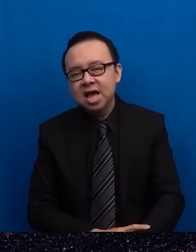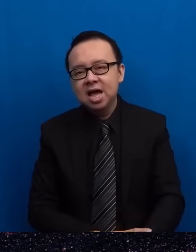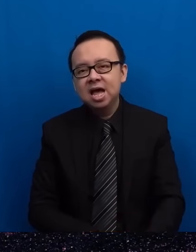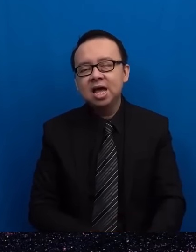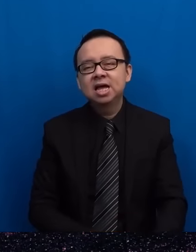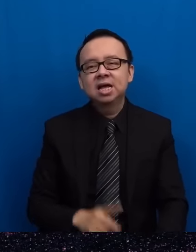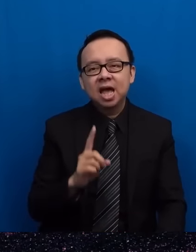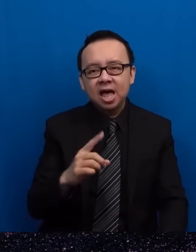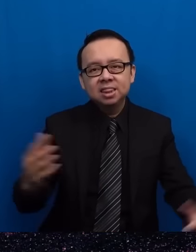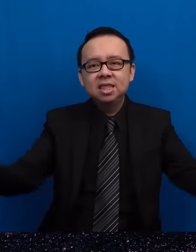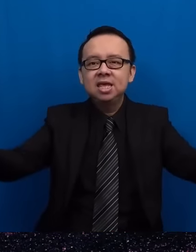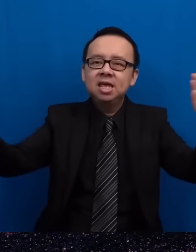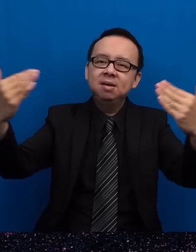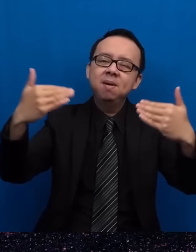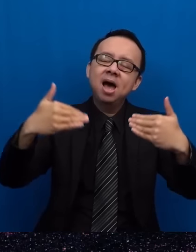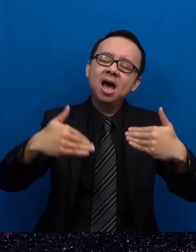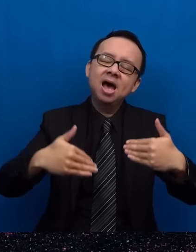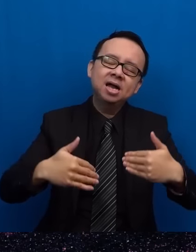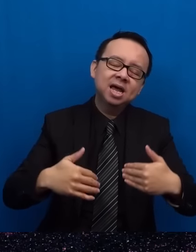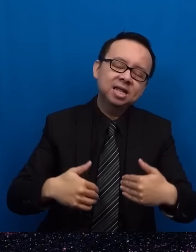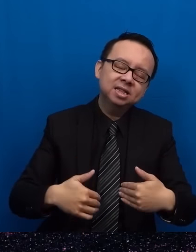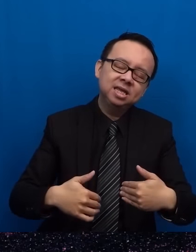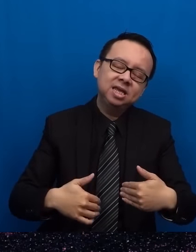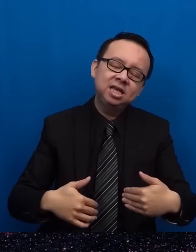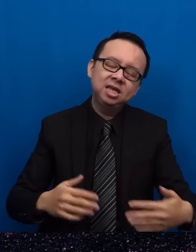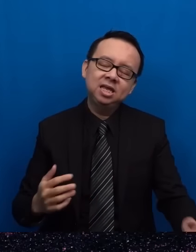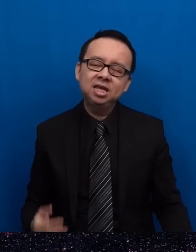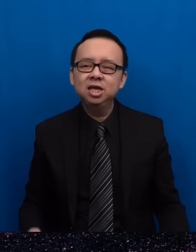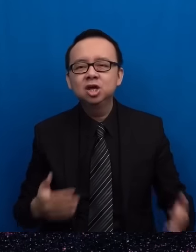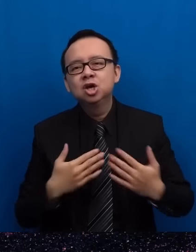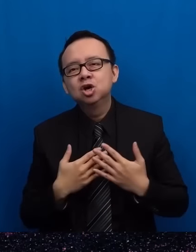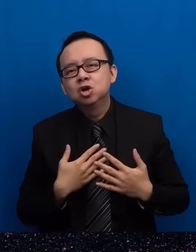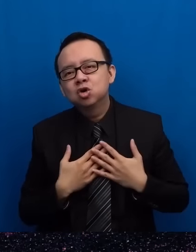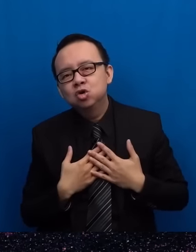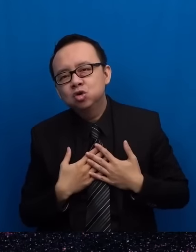Saatnya kan tiba nanti,